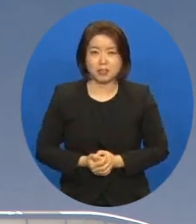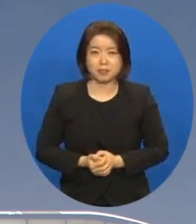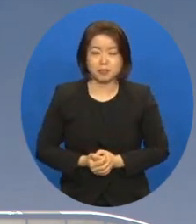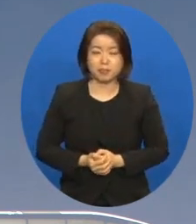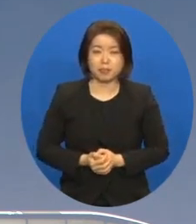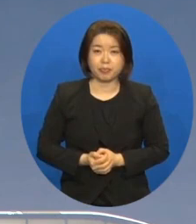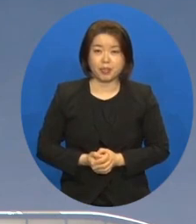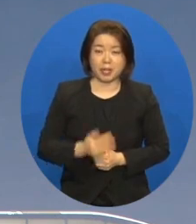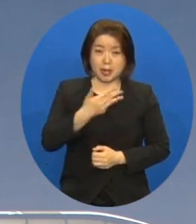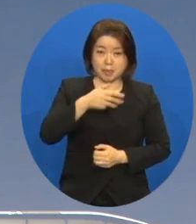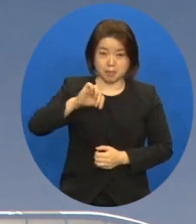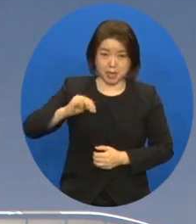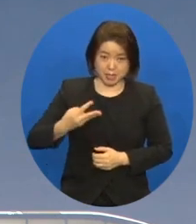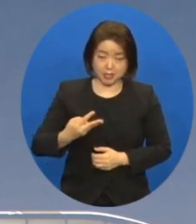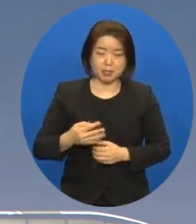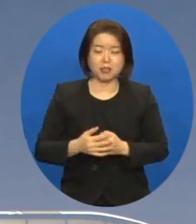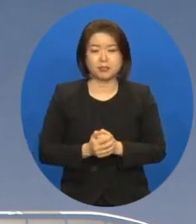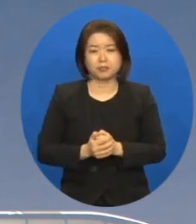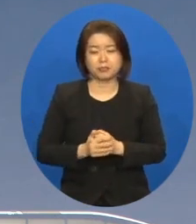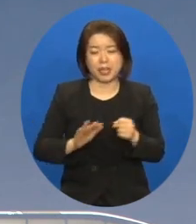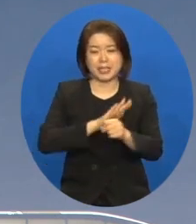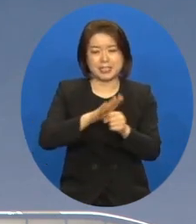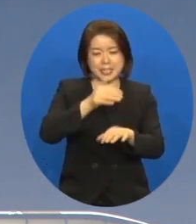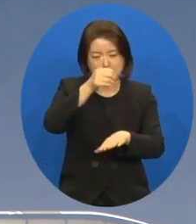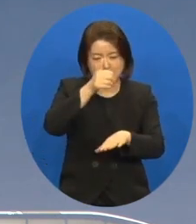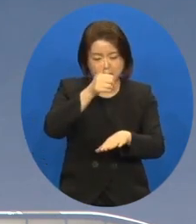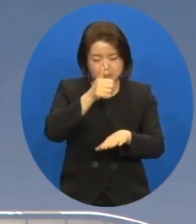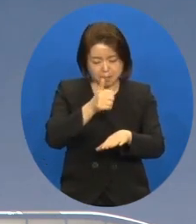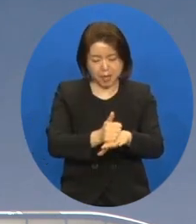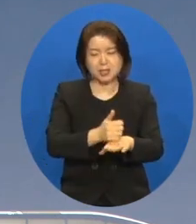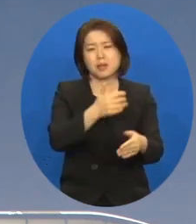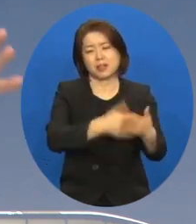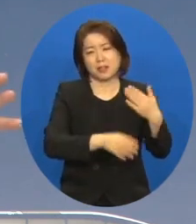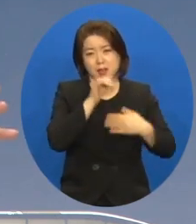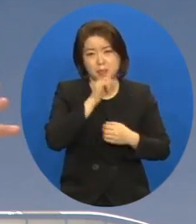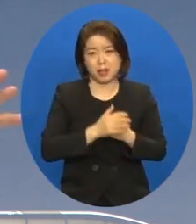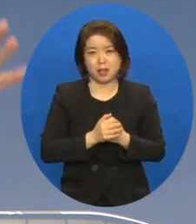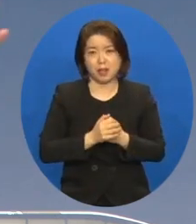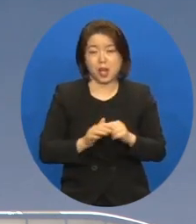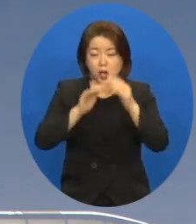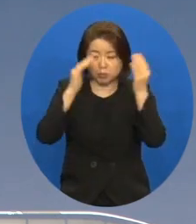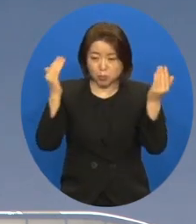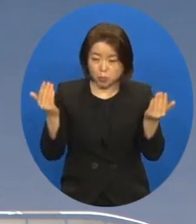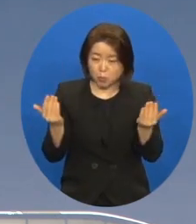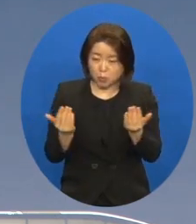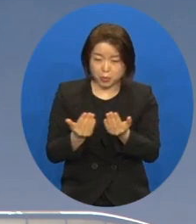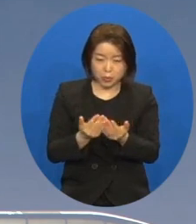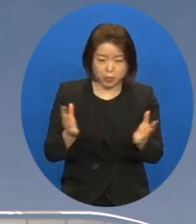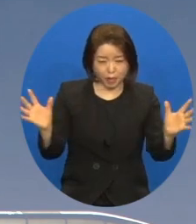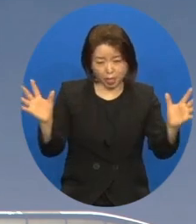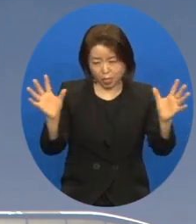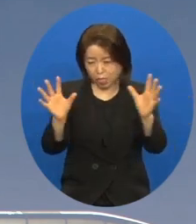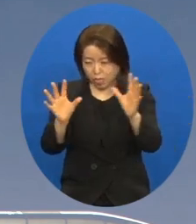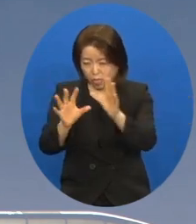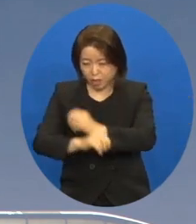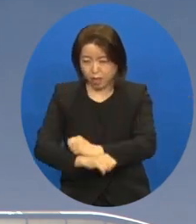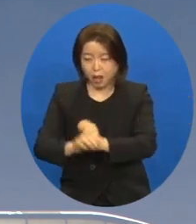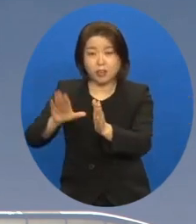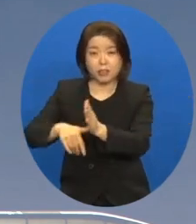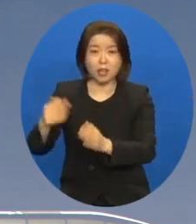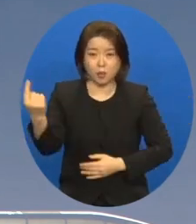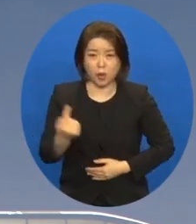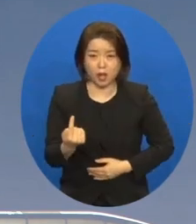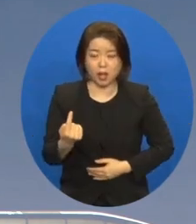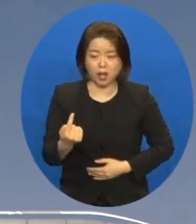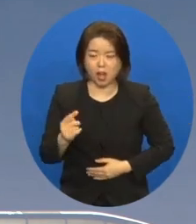보면 사랑만 끝까지 남는다고 그랬습니다. 모든 것이 다 사라질 때가 옵니다.